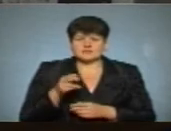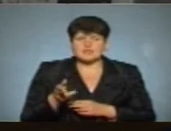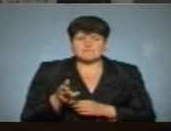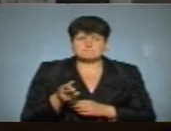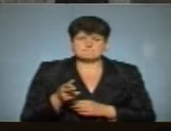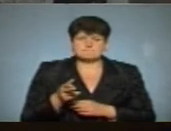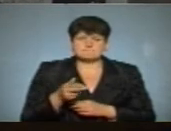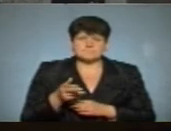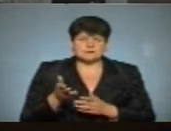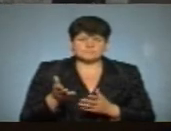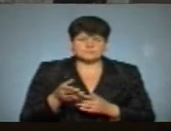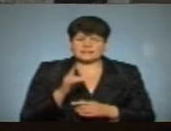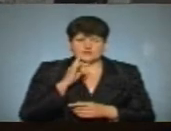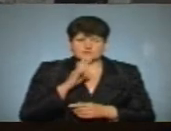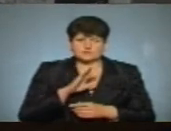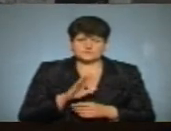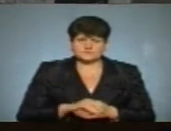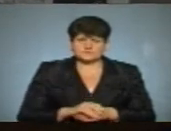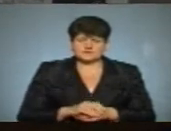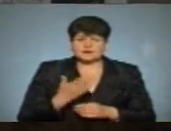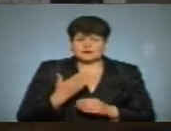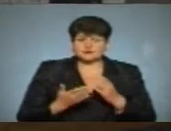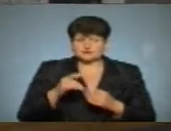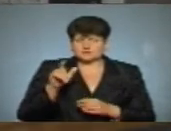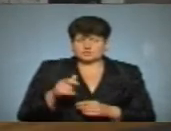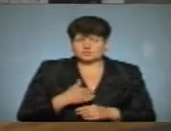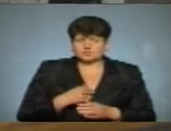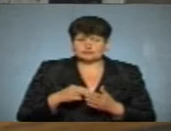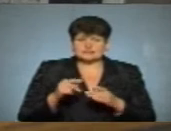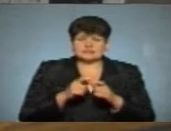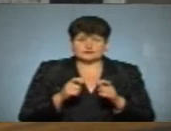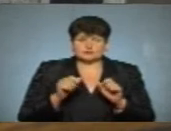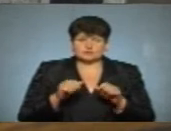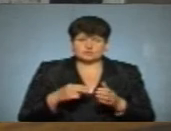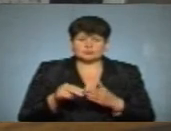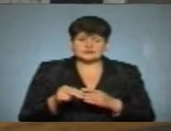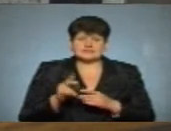купити квиточок, ми можемо продати тільки з Києва. З Києва ведена продажа Запоріжжя,